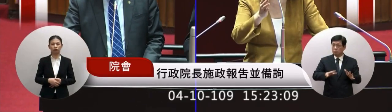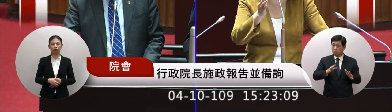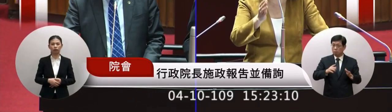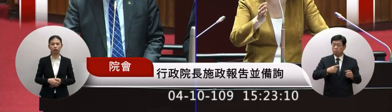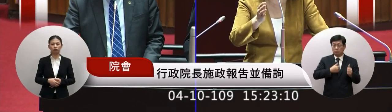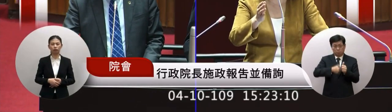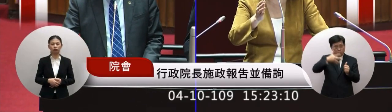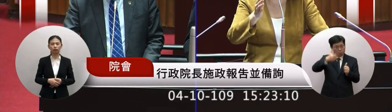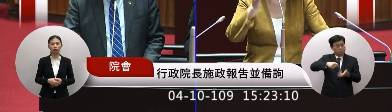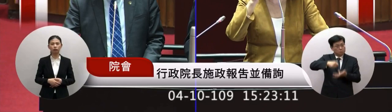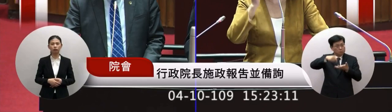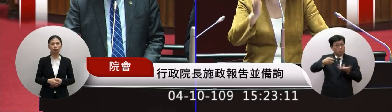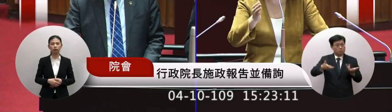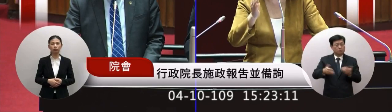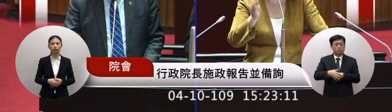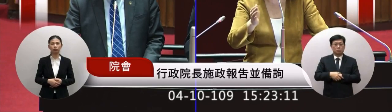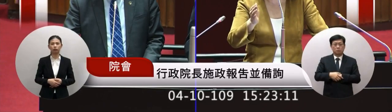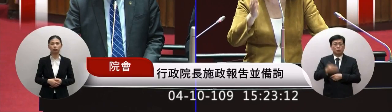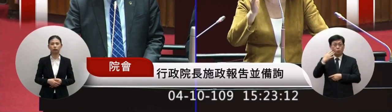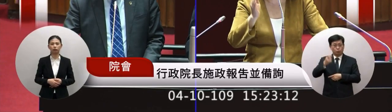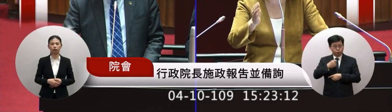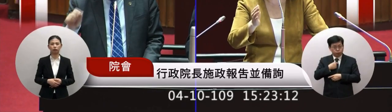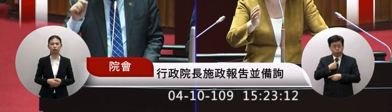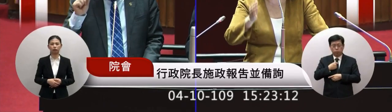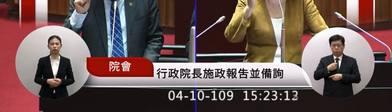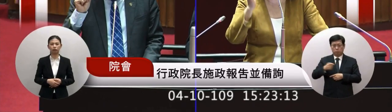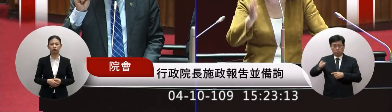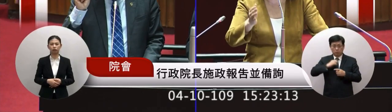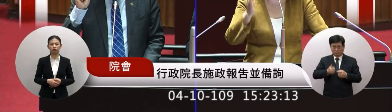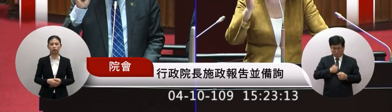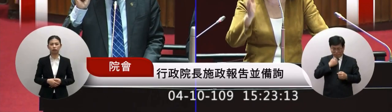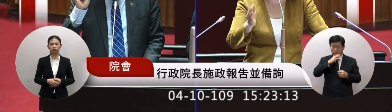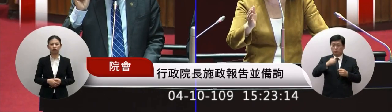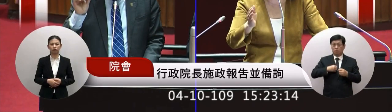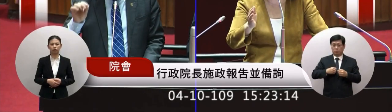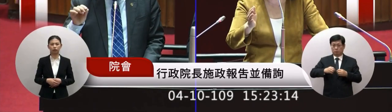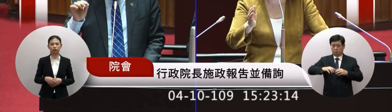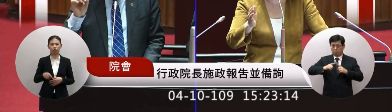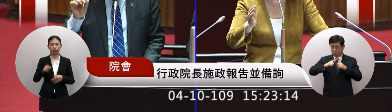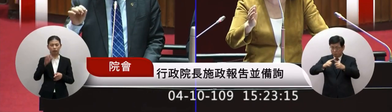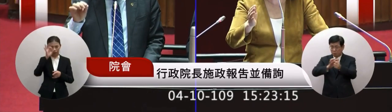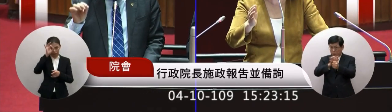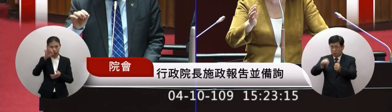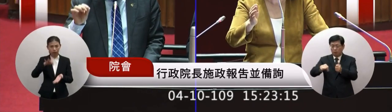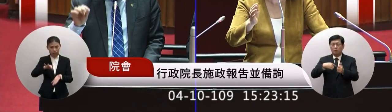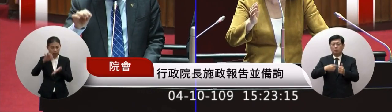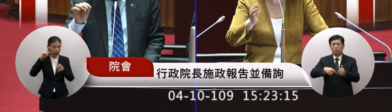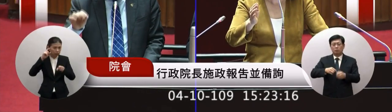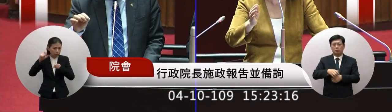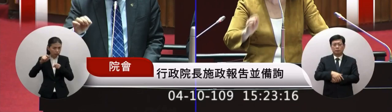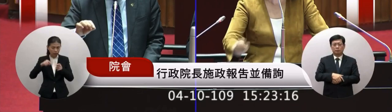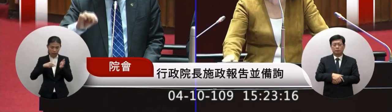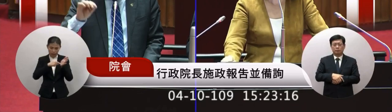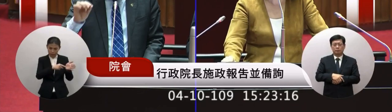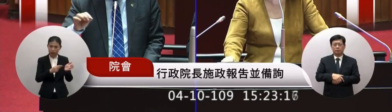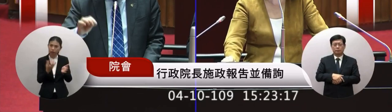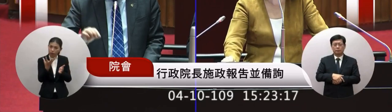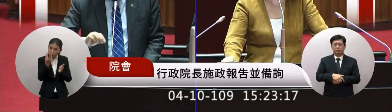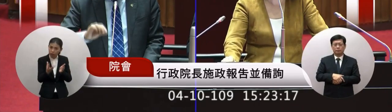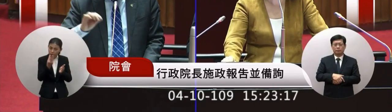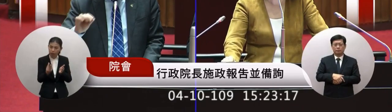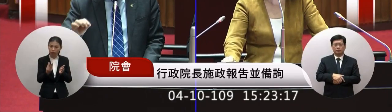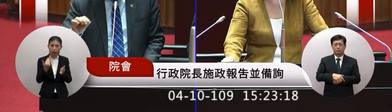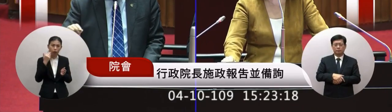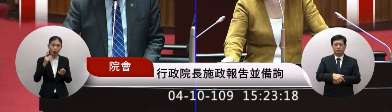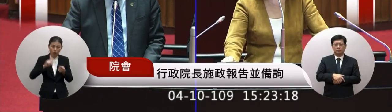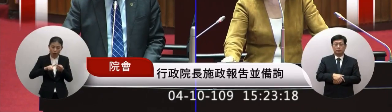不是次长提的这个部分，他们要的部分，第一线人只要提， 我们要看他提出的计划申请的用量，如果是合理的范